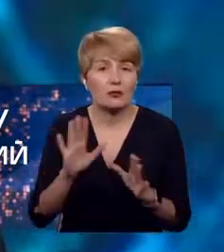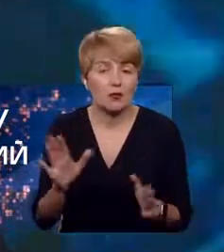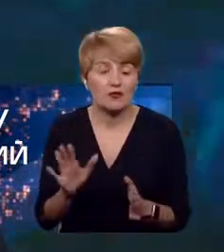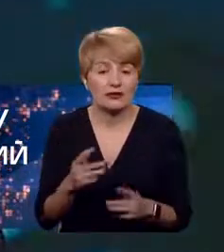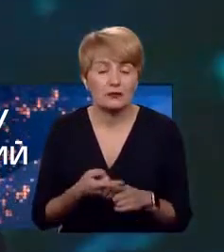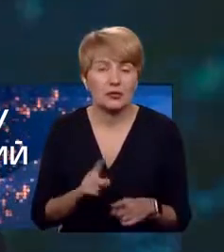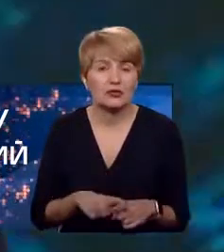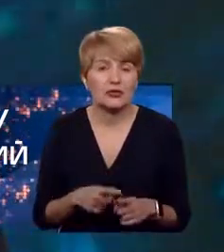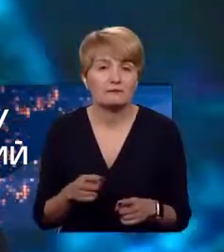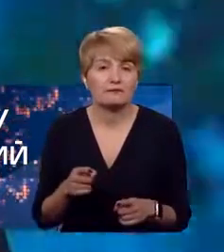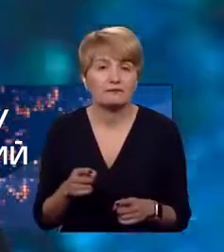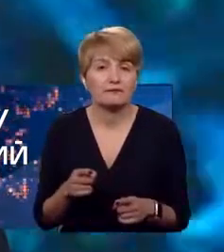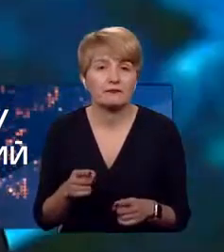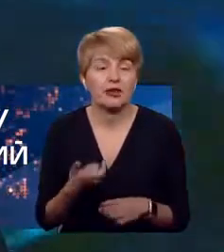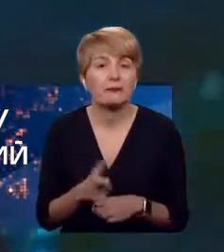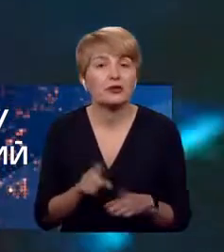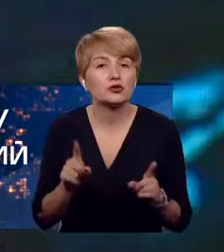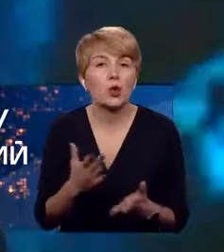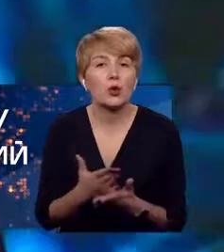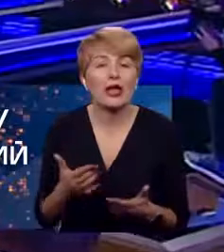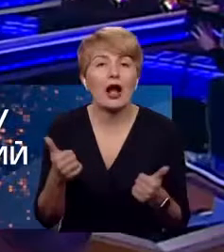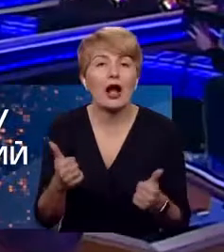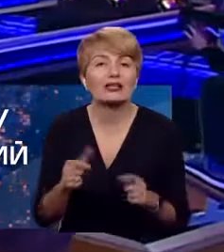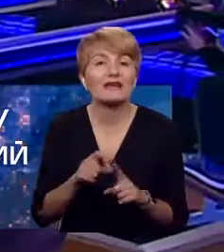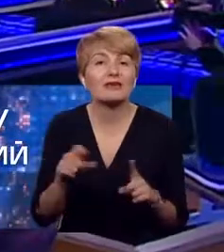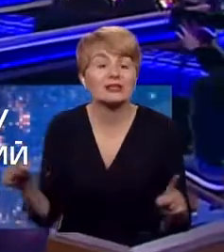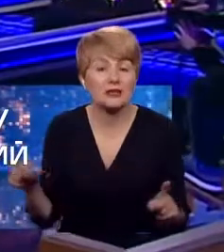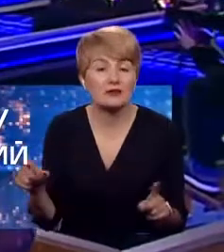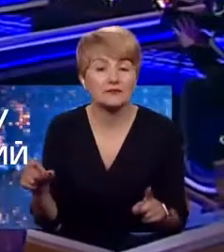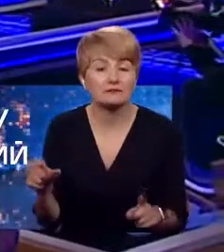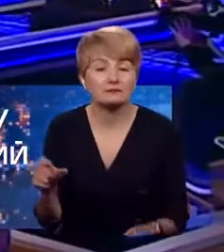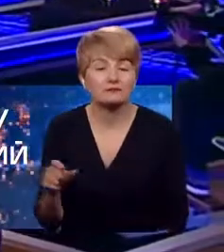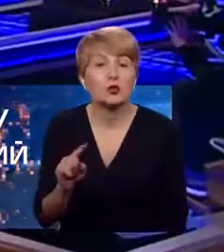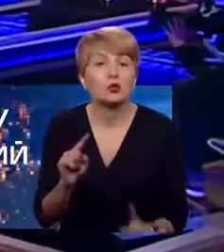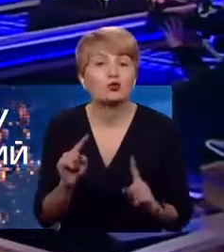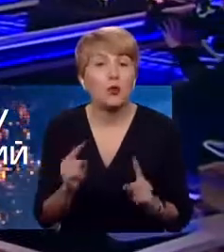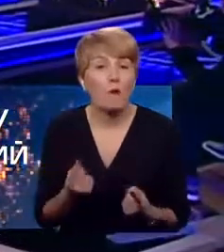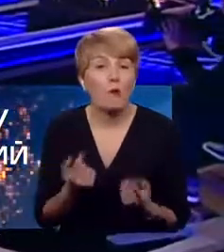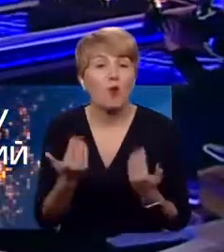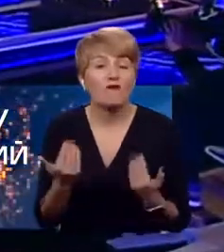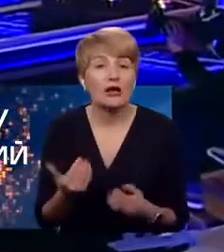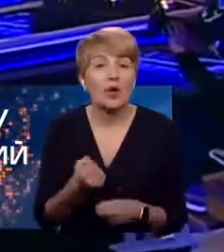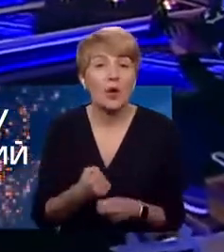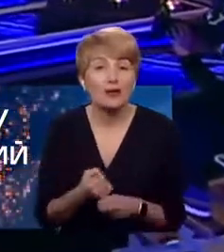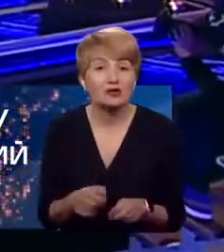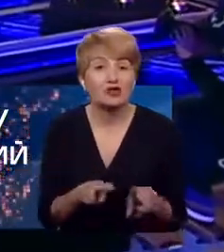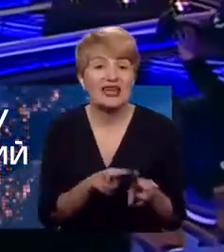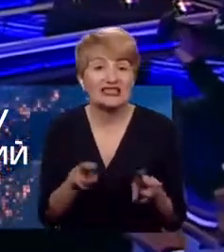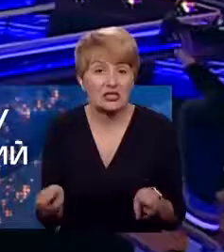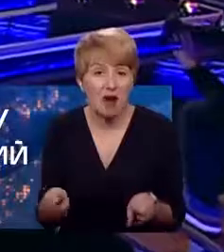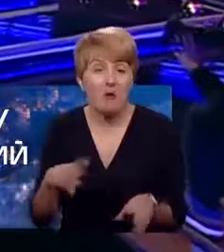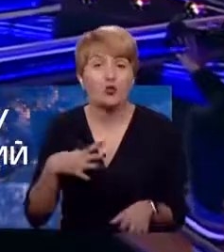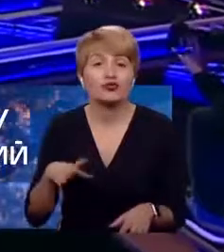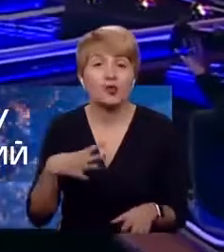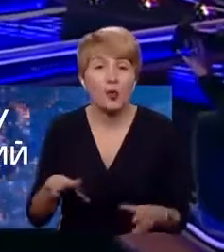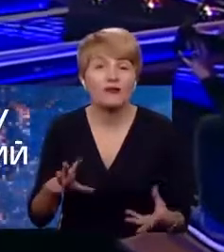того, дуже є гарний вислів одного відомого вченого, чому ви, роблячи те ж саме, очікуєте